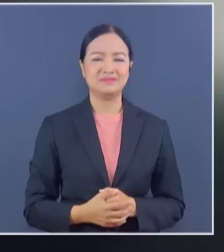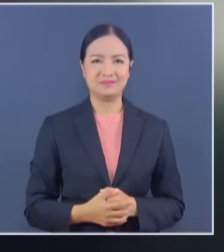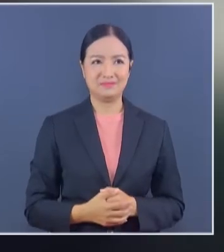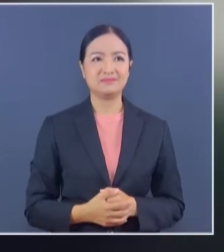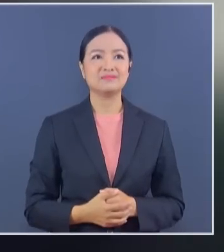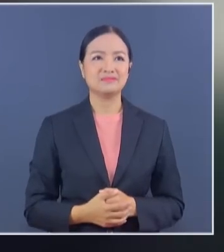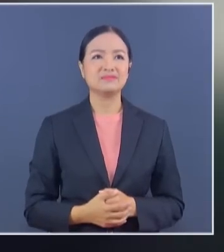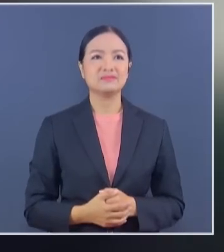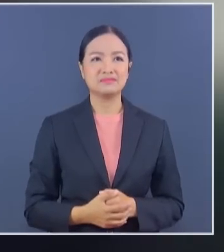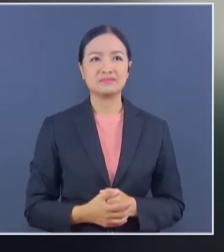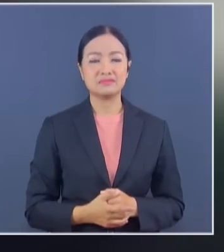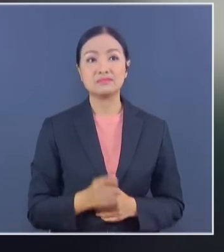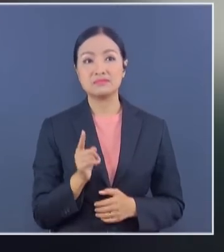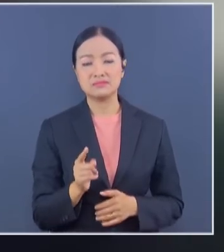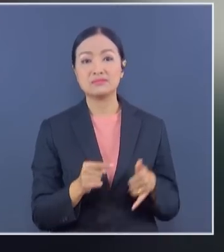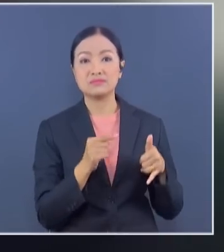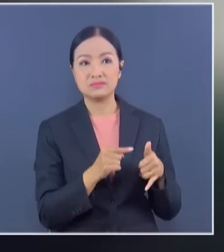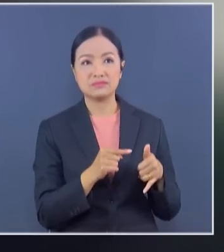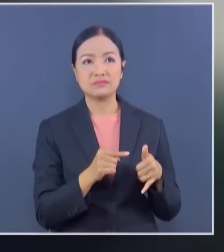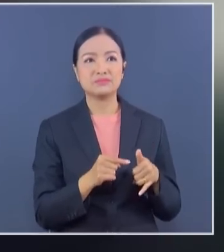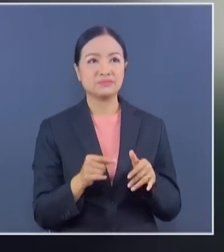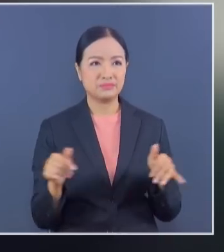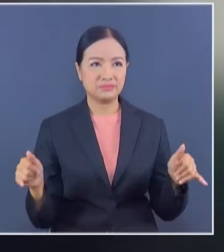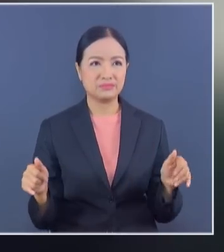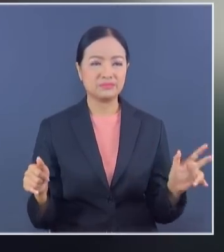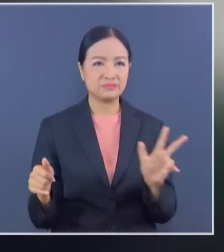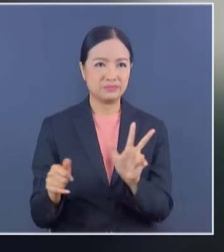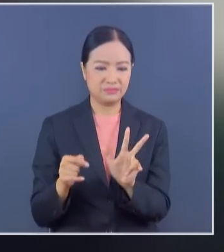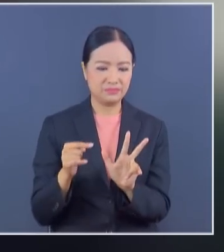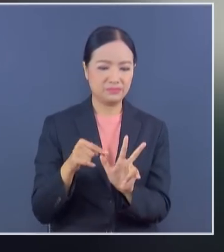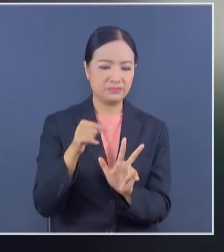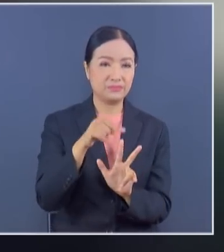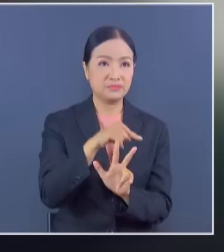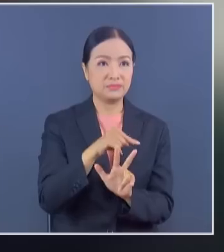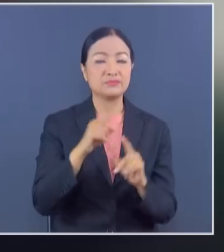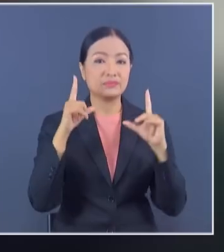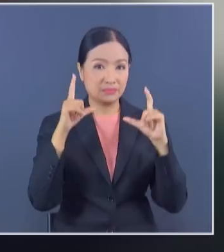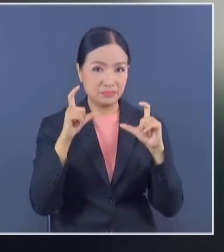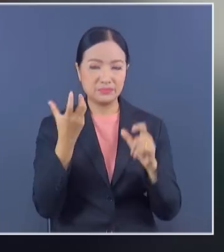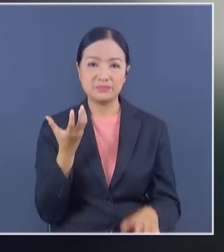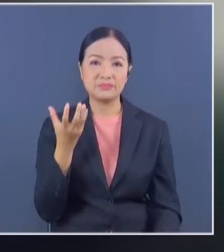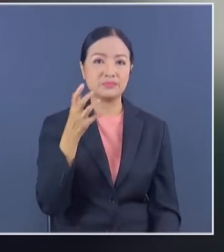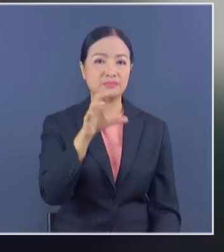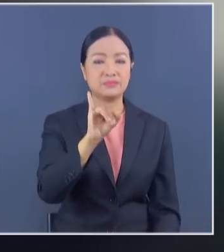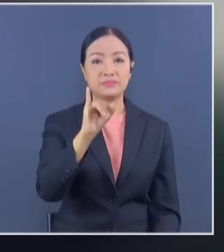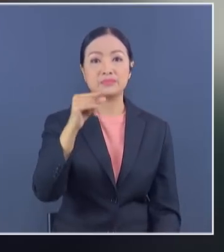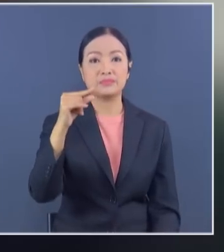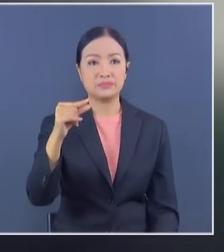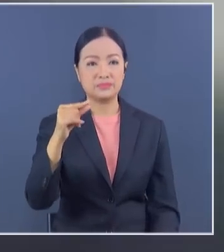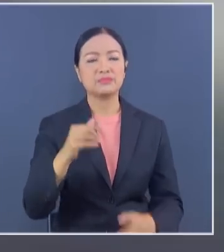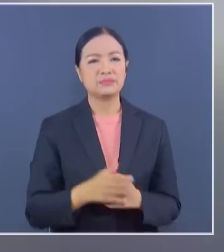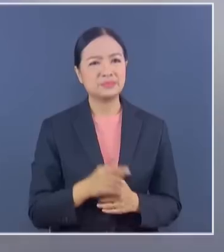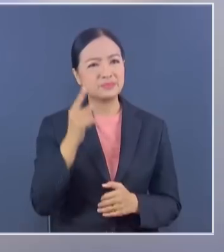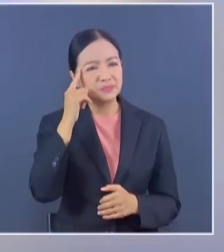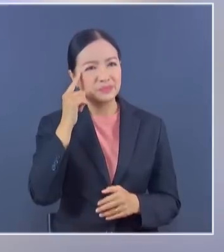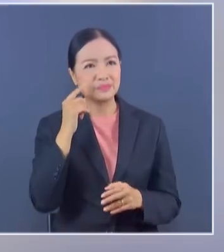ทัวร์ลงกันเลยทีเดียวนะคะเมื่อต่ายชุติมาได้ลงภาพร่วมเฟรมกับทางนิกกี้ณชัดผ่านทางอินสตาแกรมส่วนตัวค่ะที่ก็คาดว่าน่าจะไปออกร